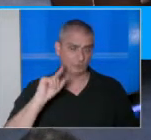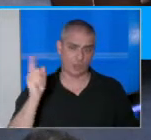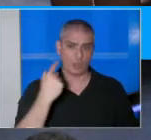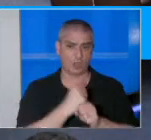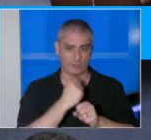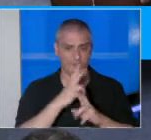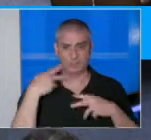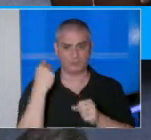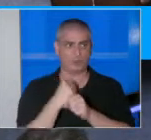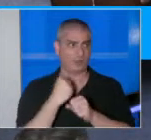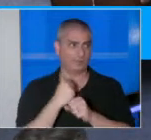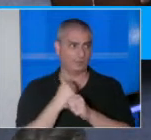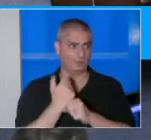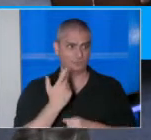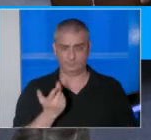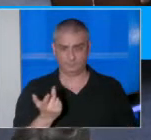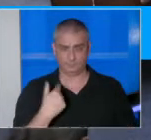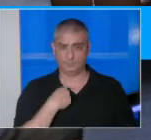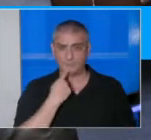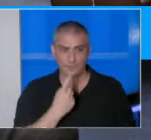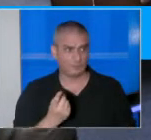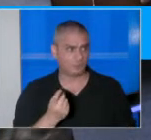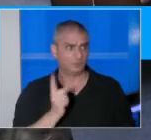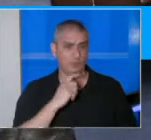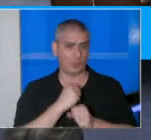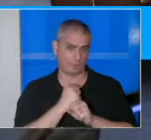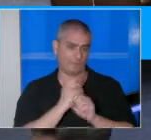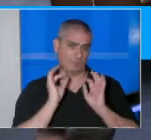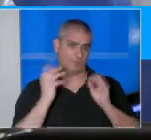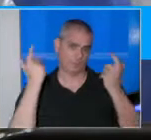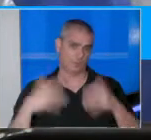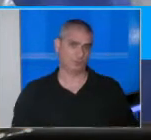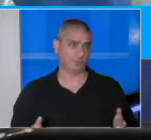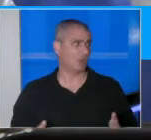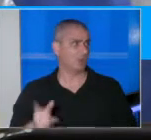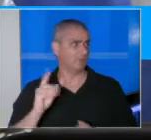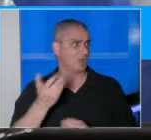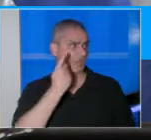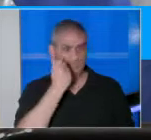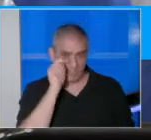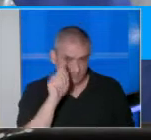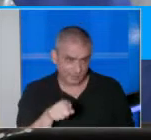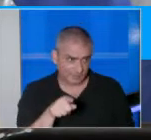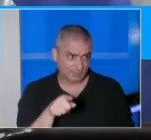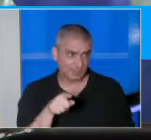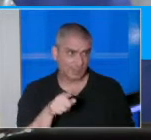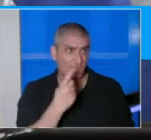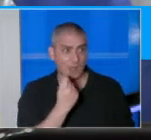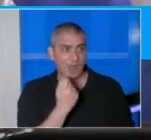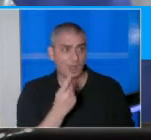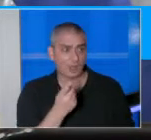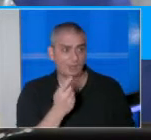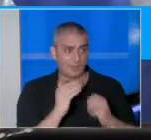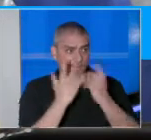עובד, שיחזור לעבודה, שיטה שלא עבדה, אמרנו שלא לא תעבוד, היא באמת נכשלה. אפשר לקחת את הכסף הזה. אגב, העלות